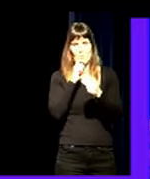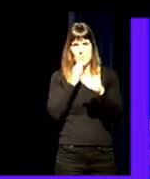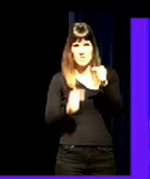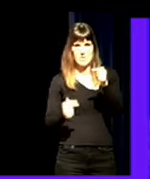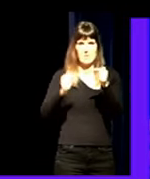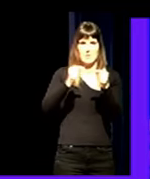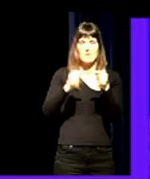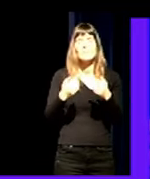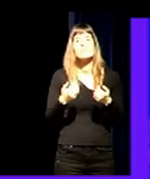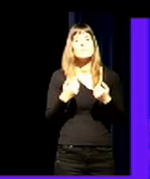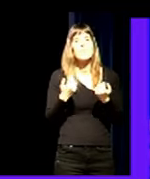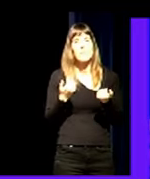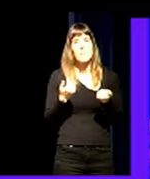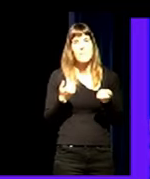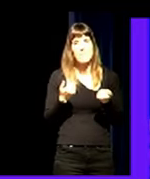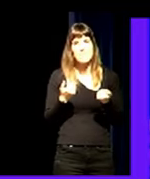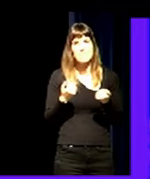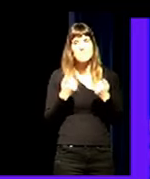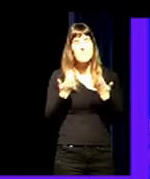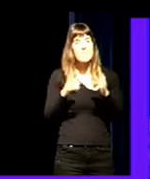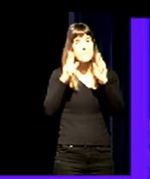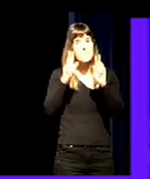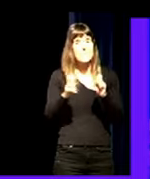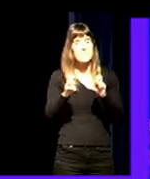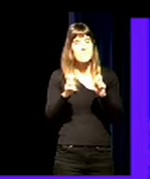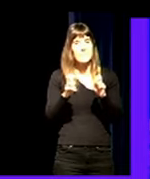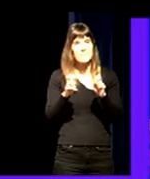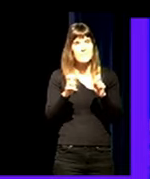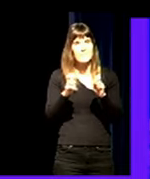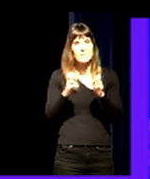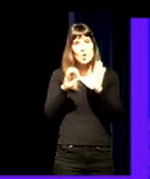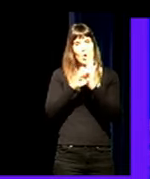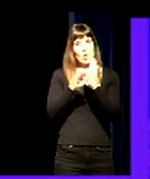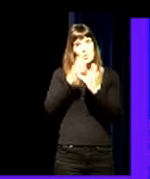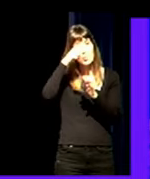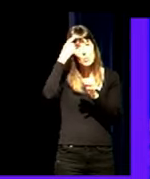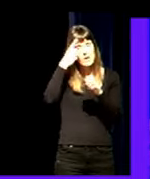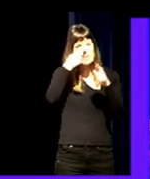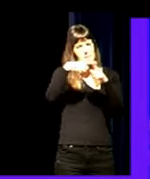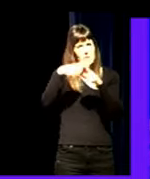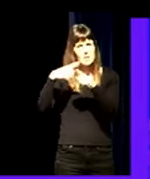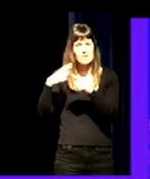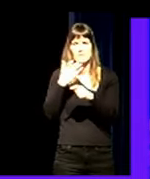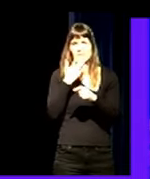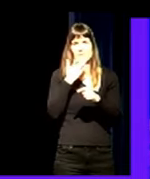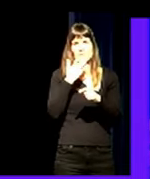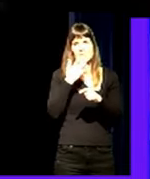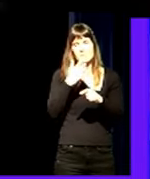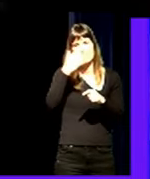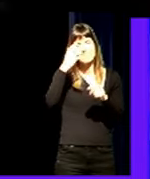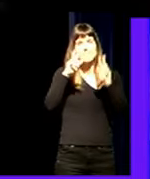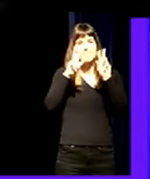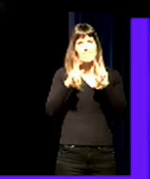ez da, kultural ezberdinak eta pornografian ez da bidea. Adibidez horrein dela gutxin itzegin zidaten eskola batetatik, horrekin